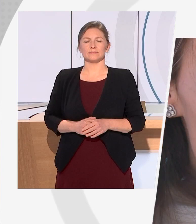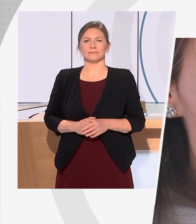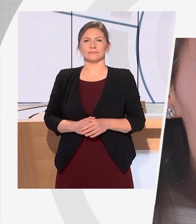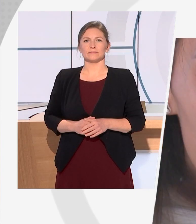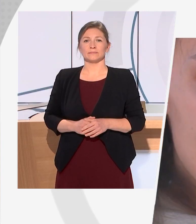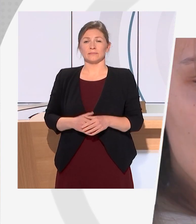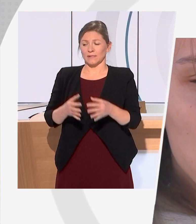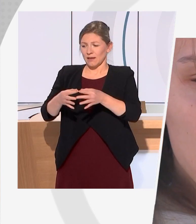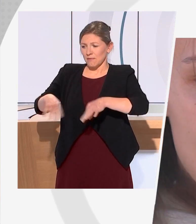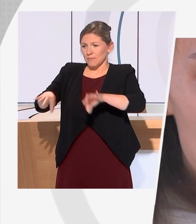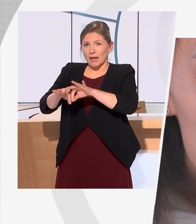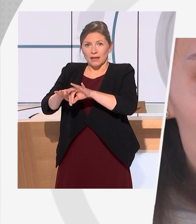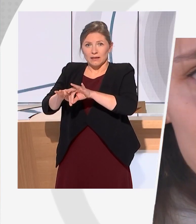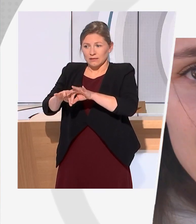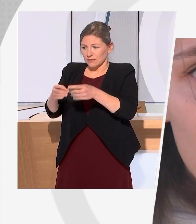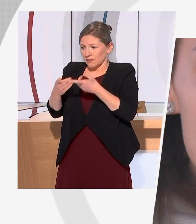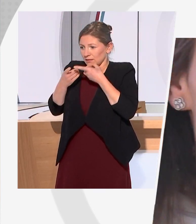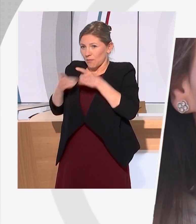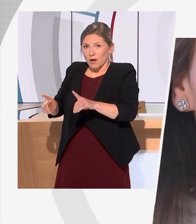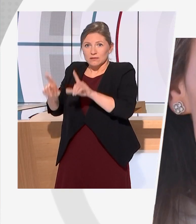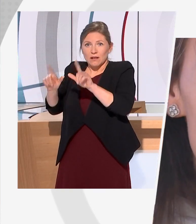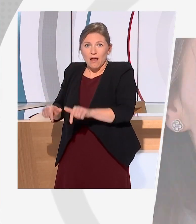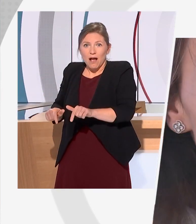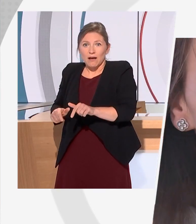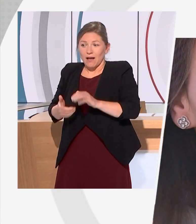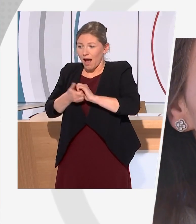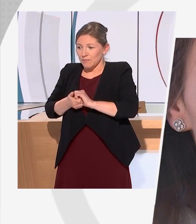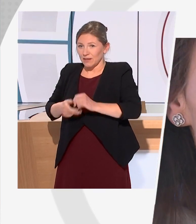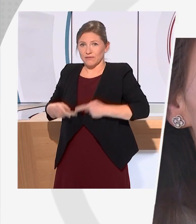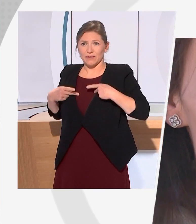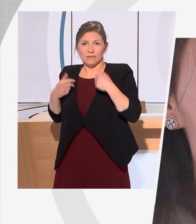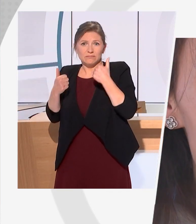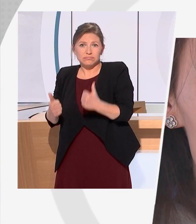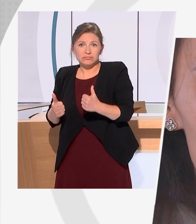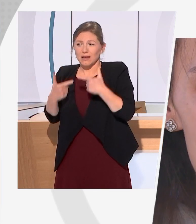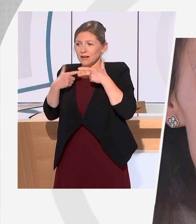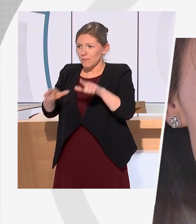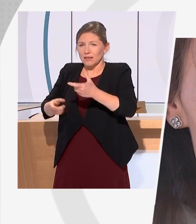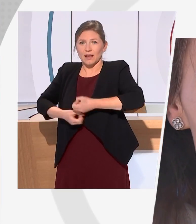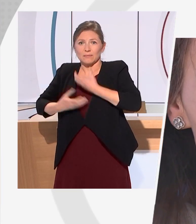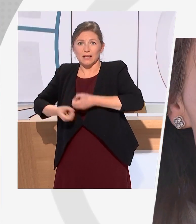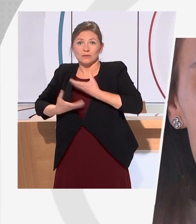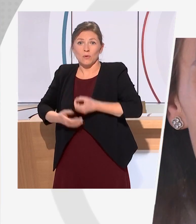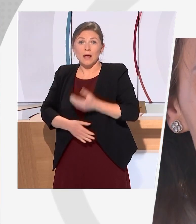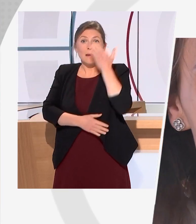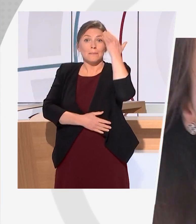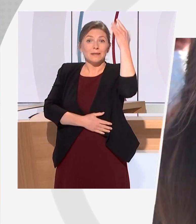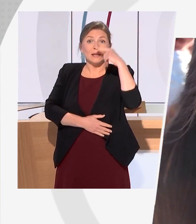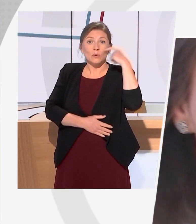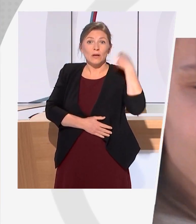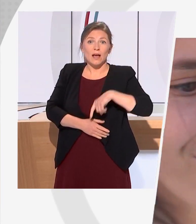C'est un pays démocratique où mes amis peuvent librement dire ce qu'ils veulent. Ils avaient une vie incroyable et tout ça, ça sera évidemment